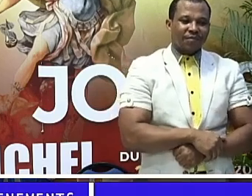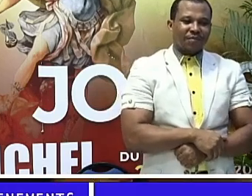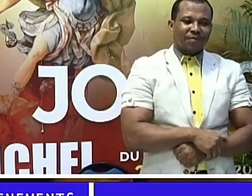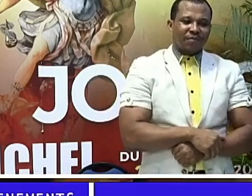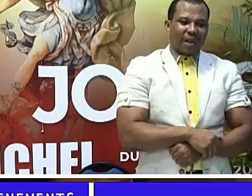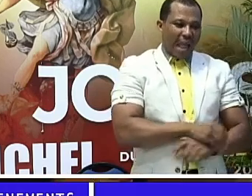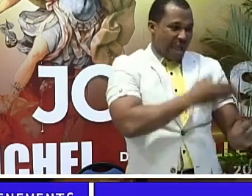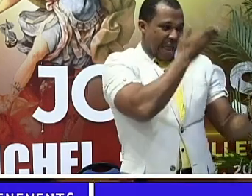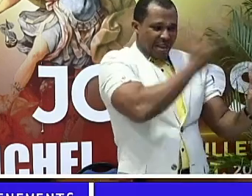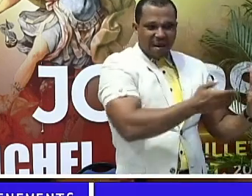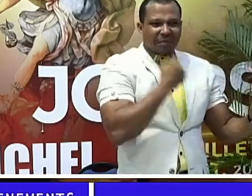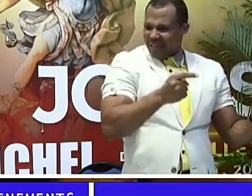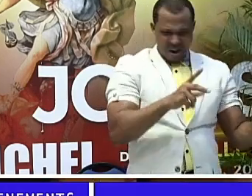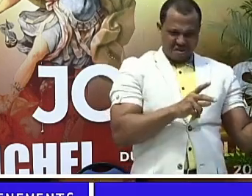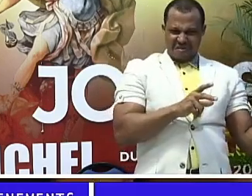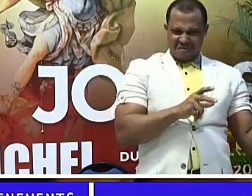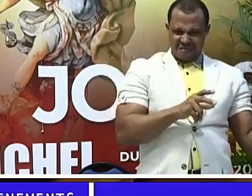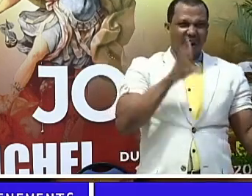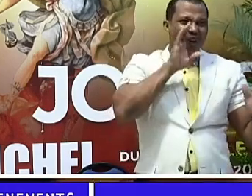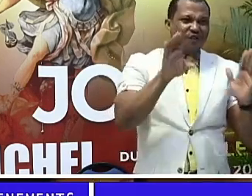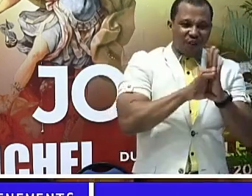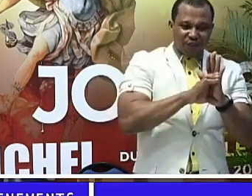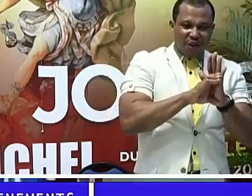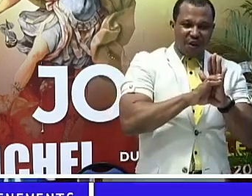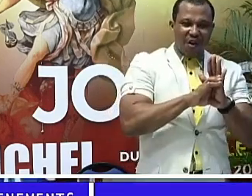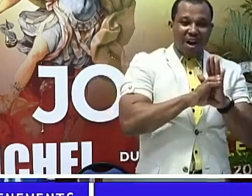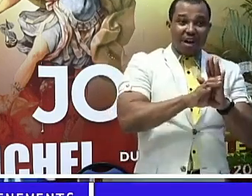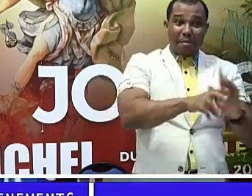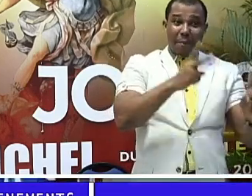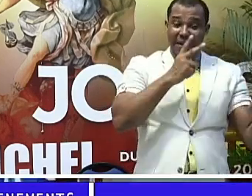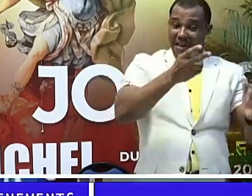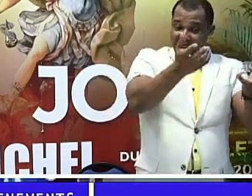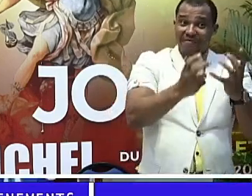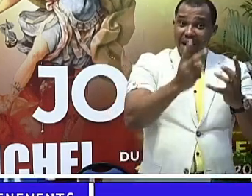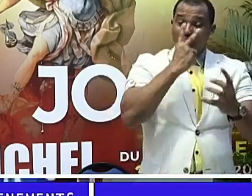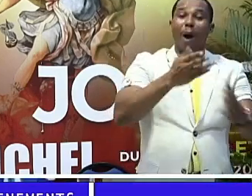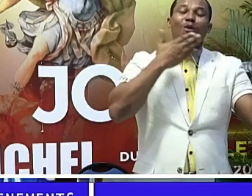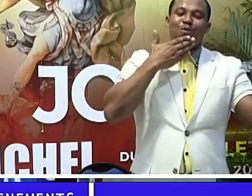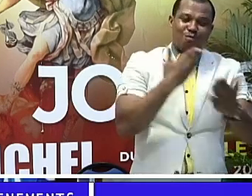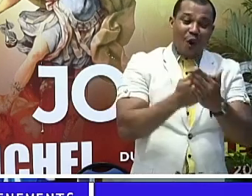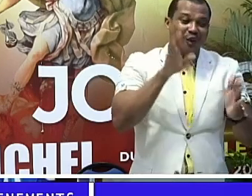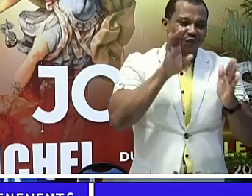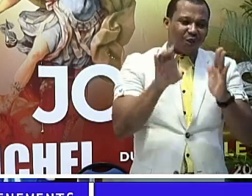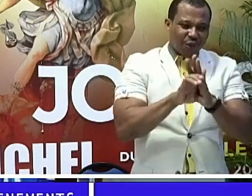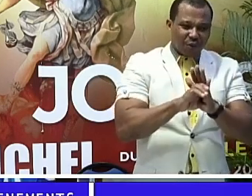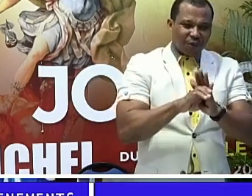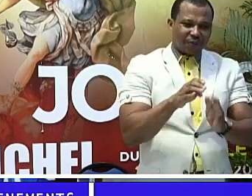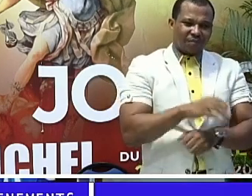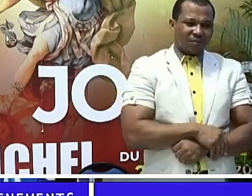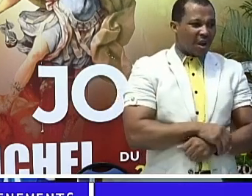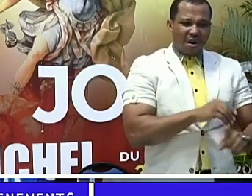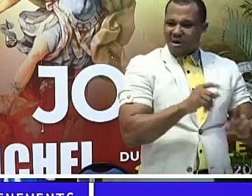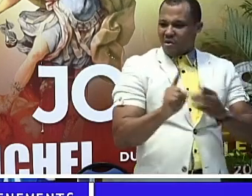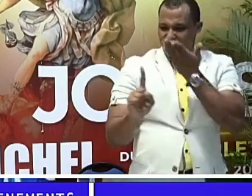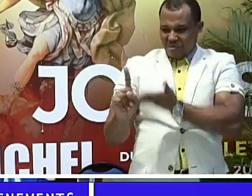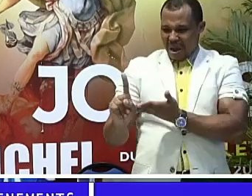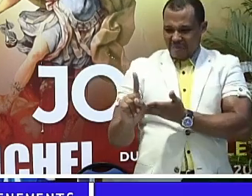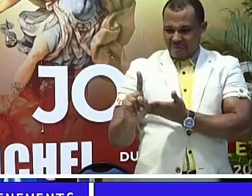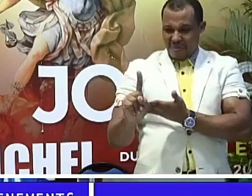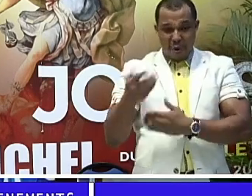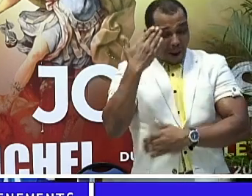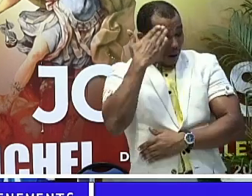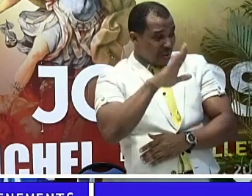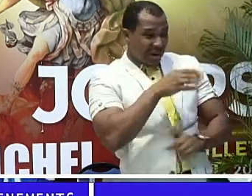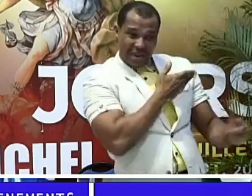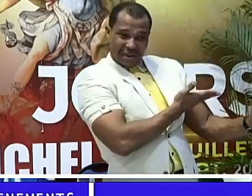À pas photo, chérie. À pas photo. Je veux dire, bonne photo, chérie. Ou pas même qu'on est là même, non? Ou pas même qu'on